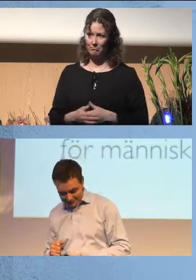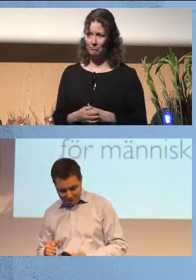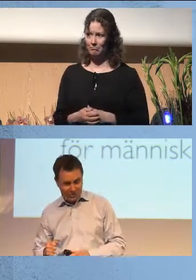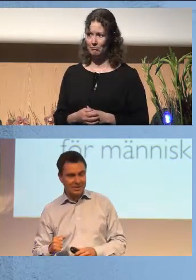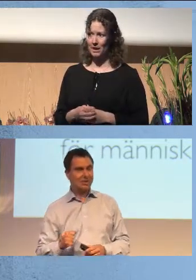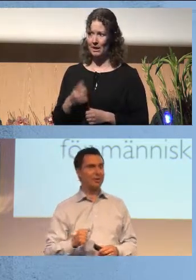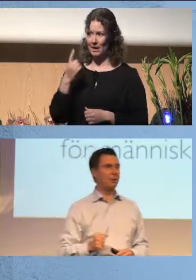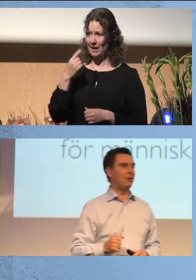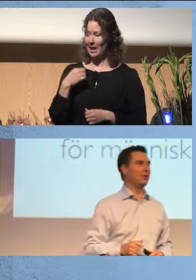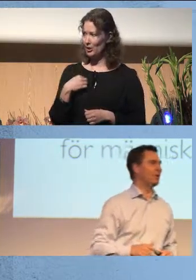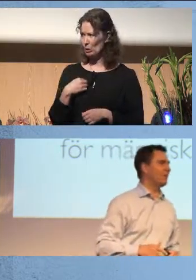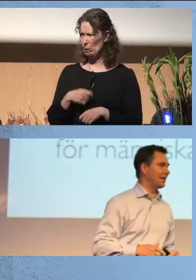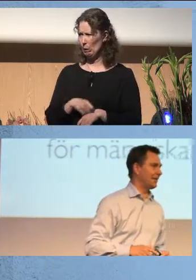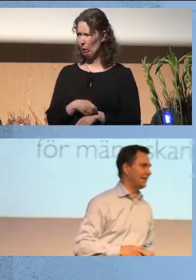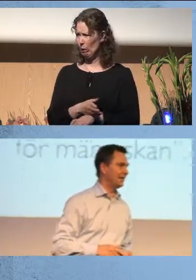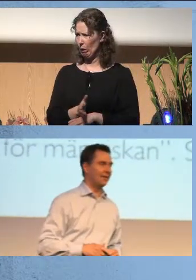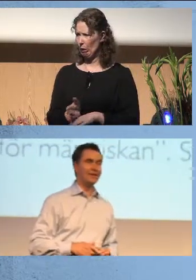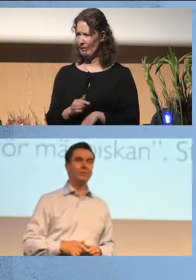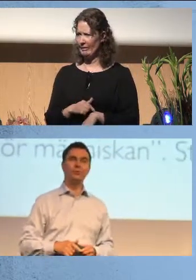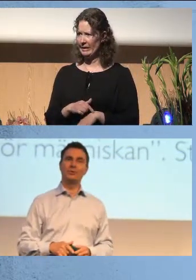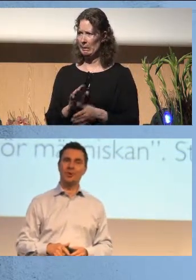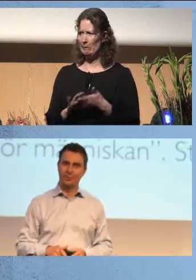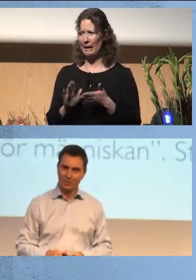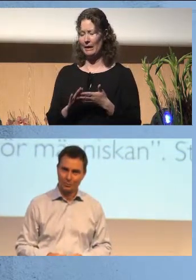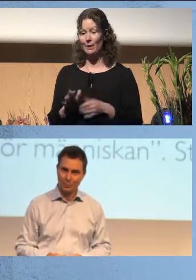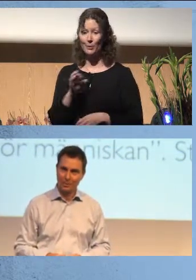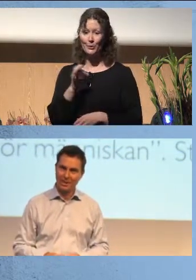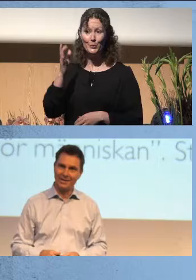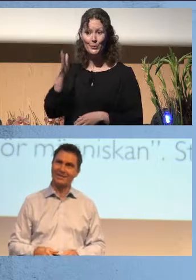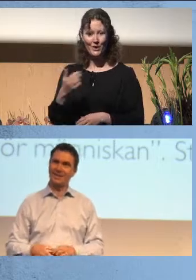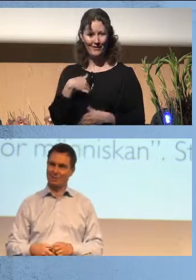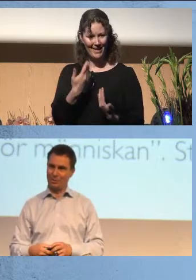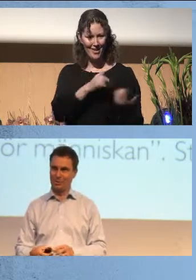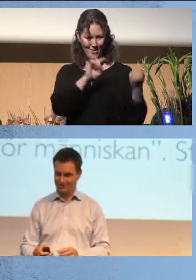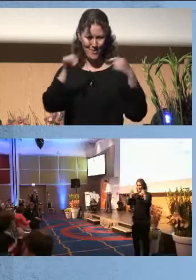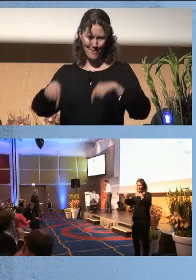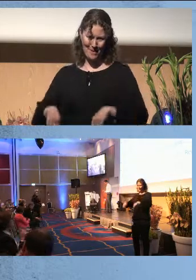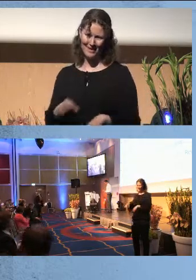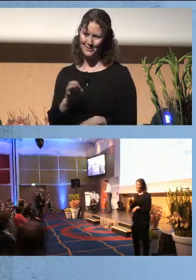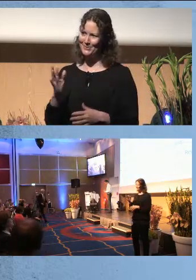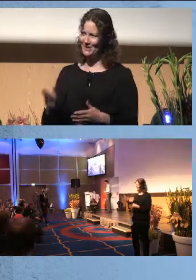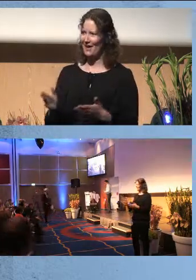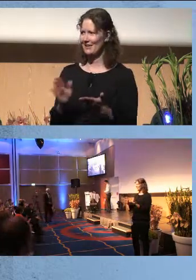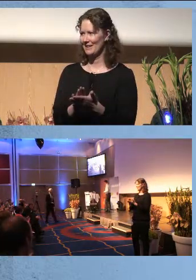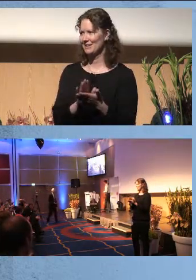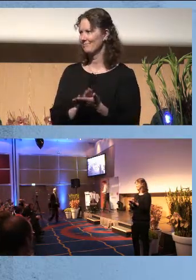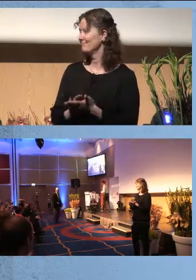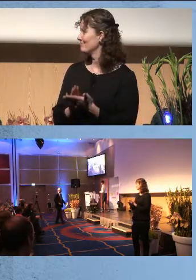drog över lite grann på tiden. Jag beklagar det verkligen. Tusen tack för att du fick komma hit. Tack så mycket.